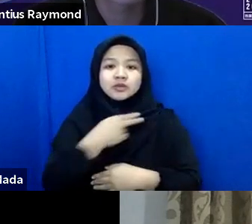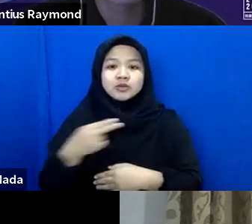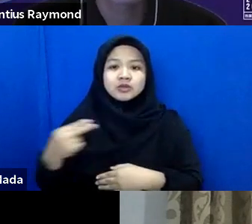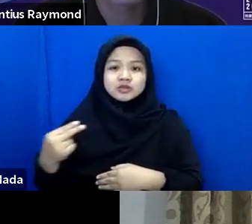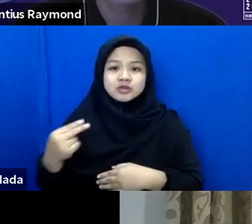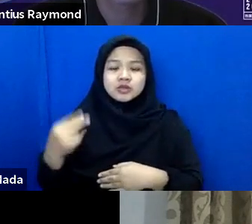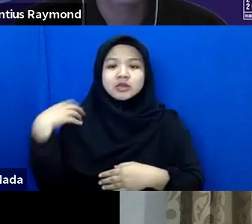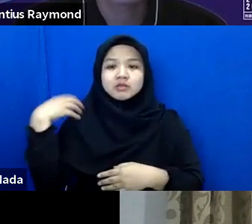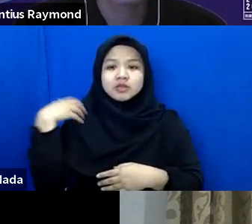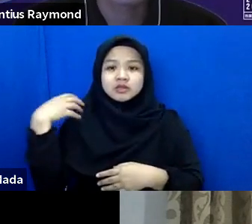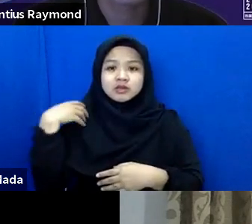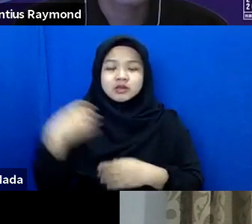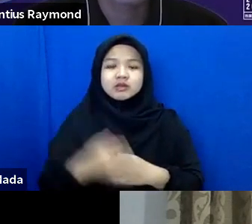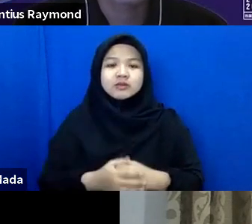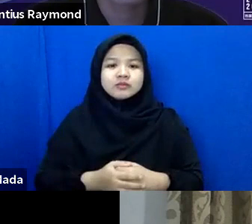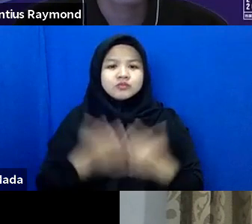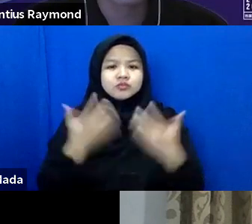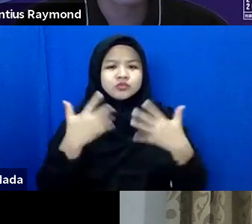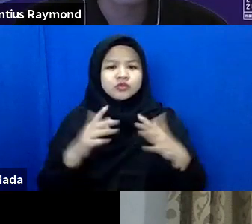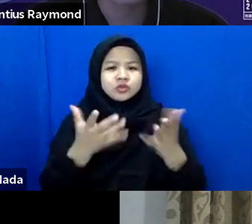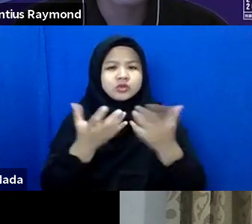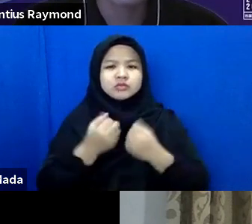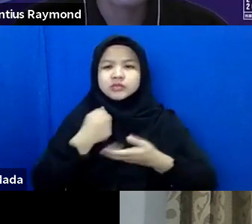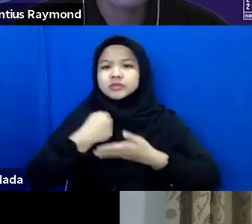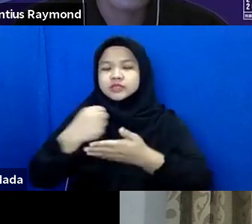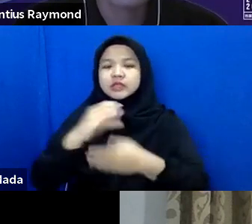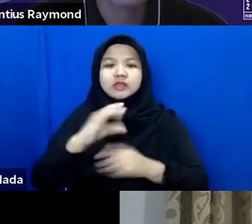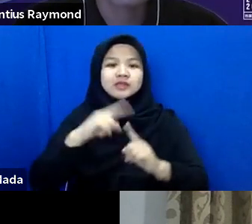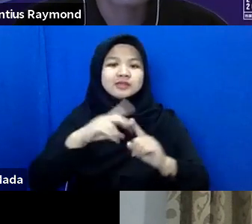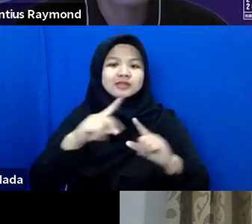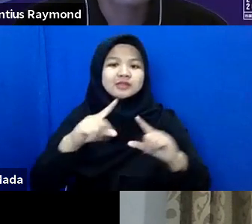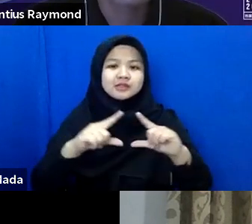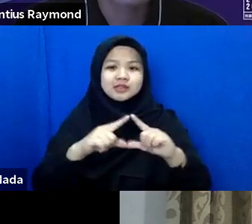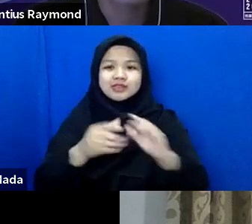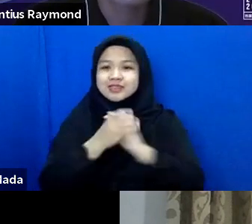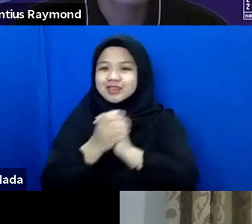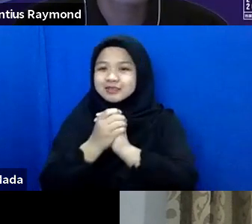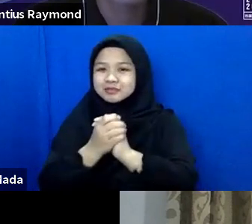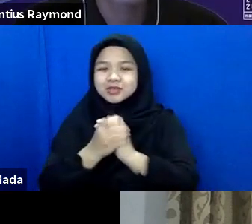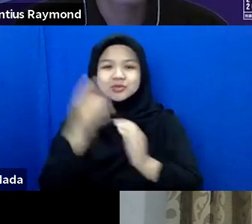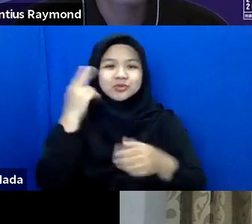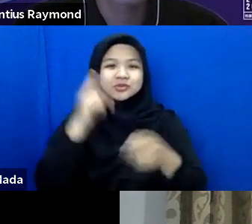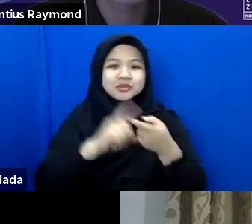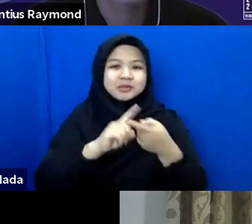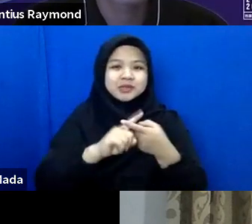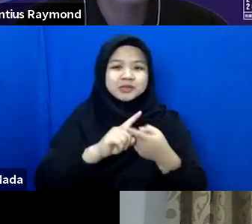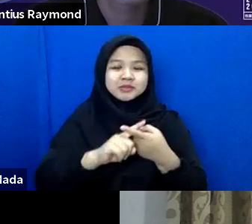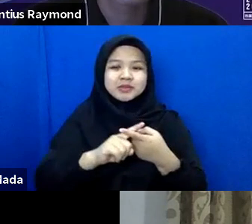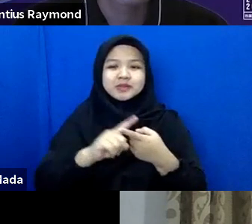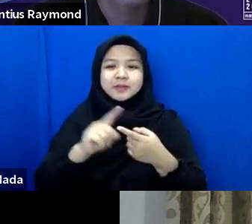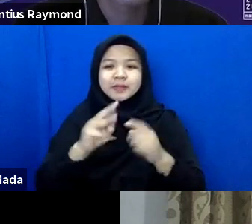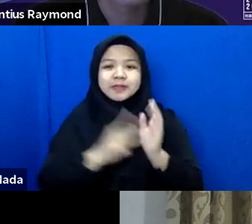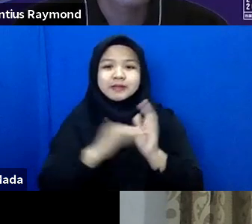dan di Amerika dan telah mendapatkan piala Citra selamat kepada teman-teman Mbak